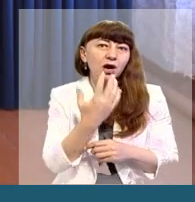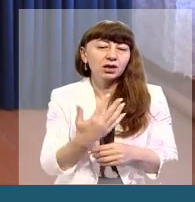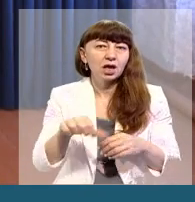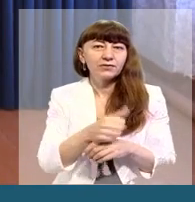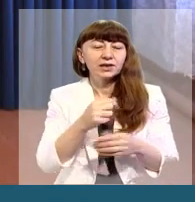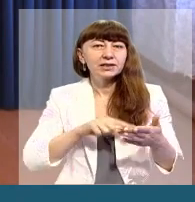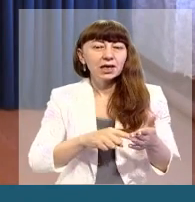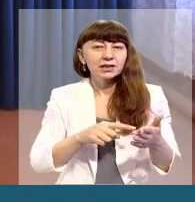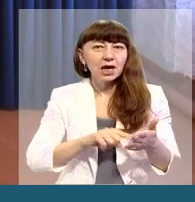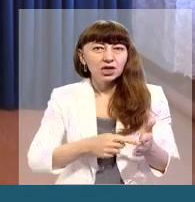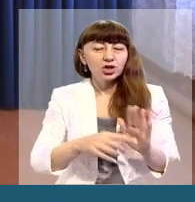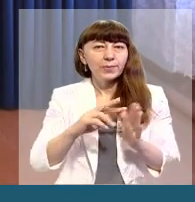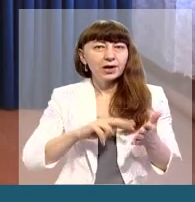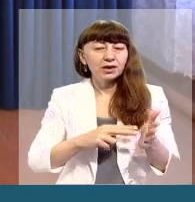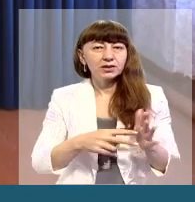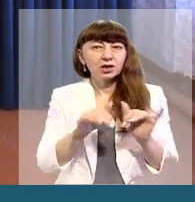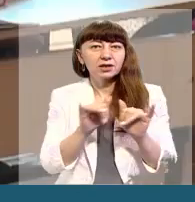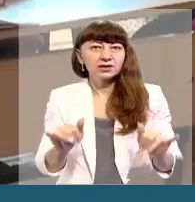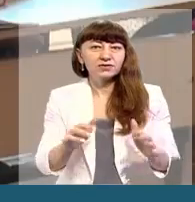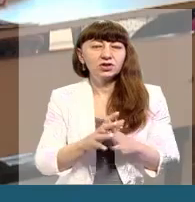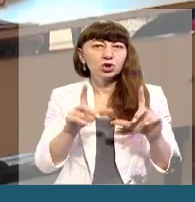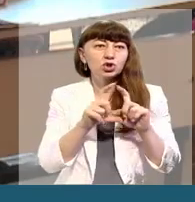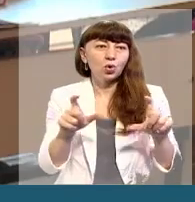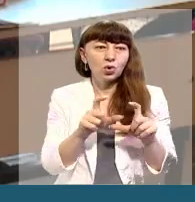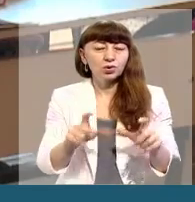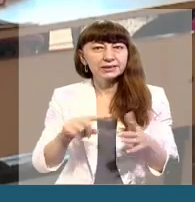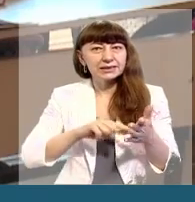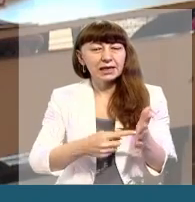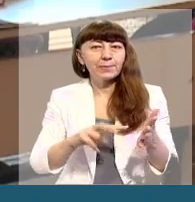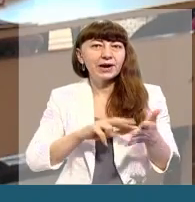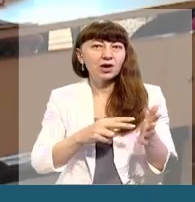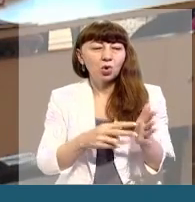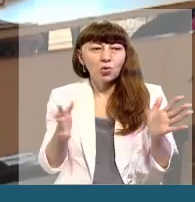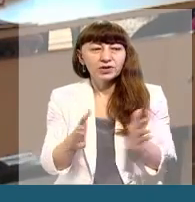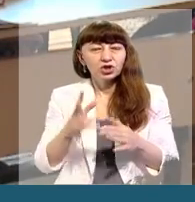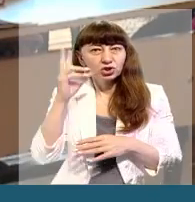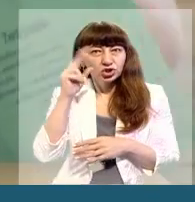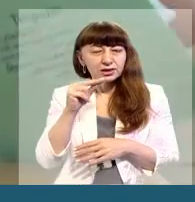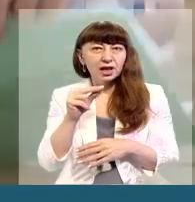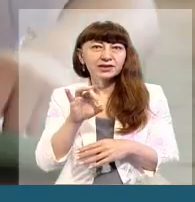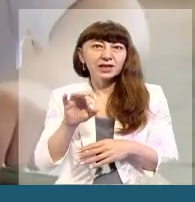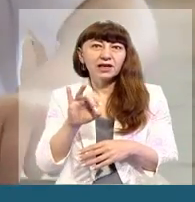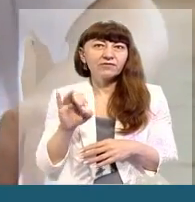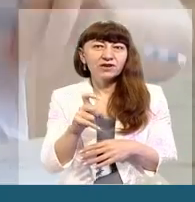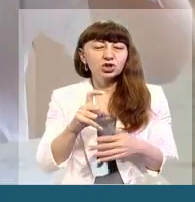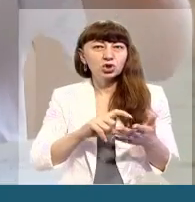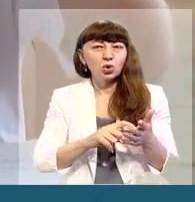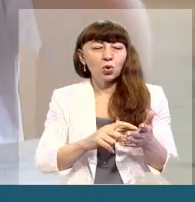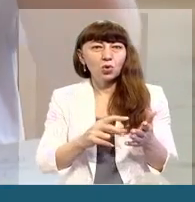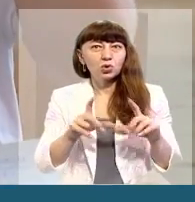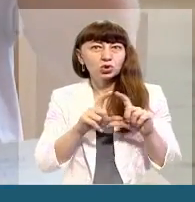проекта «Целевая школа» – это развитие и активизация школ. Общая цель проекта – уменьшение числа целевых школ с 32% до